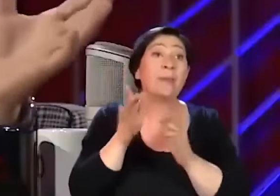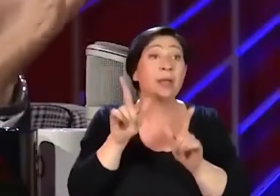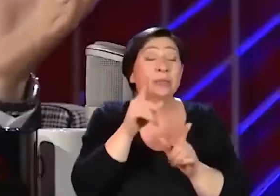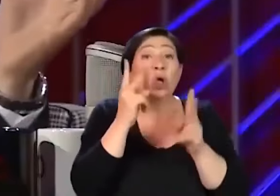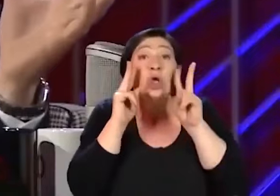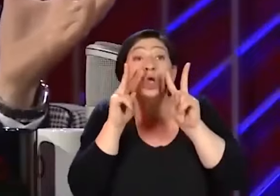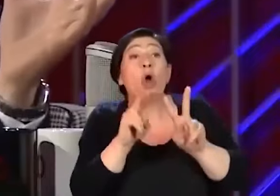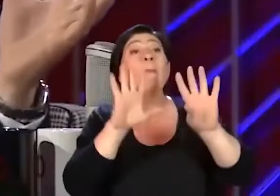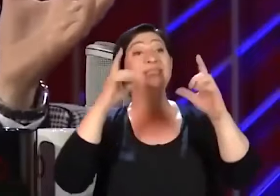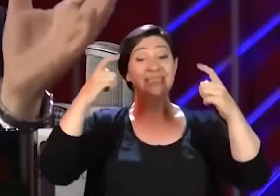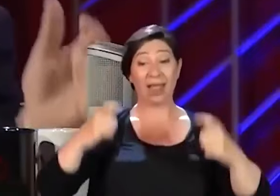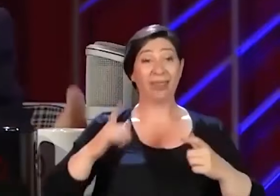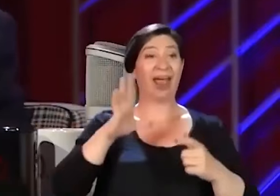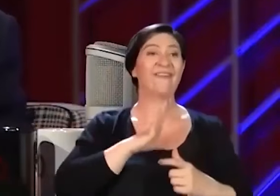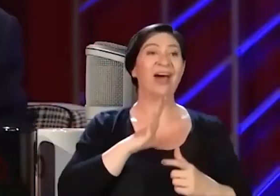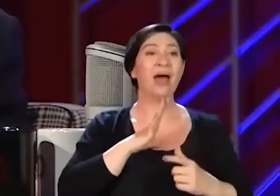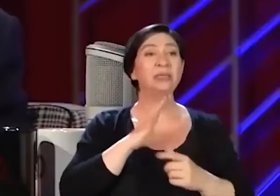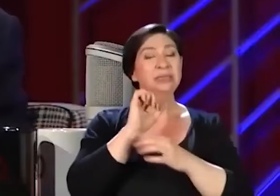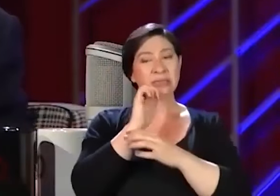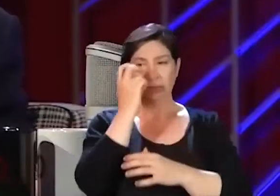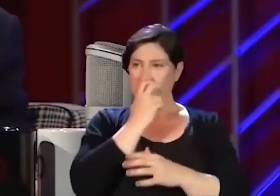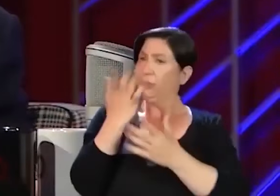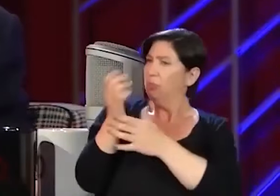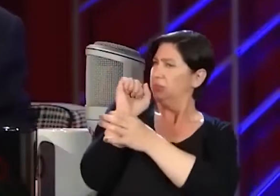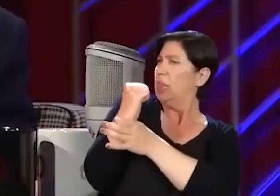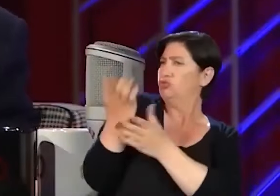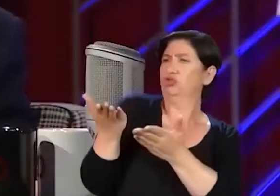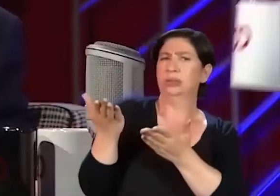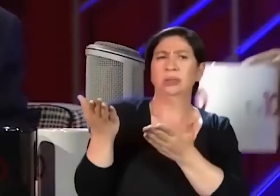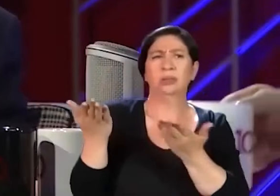sizin görmediğiniz alanlar var. Yani sanatçının zaten